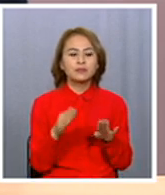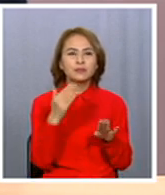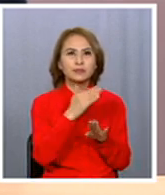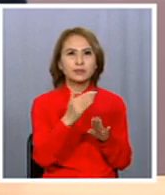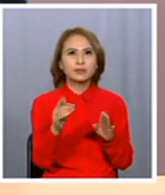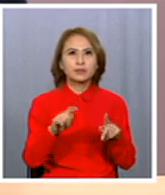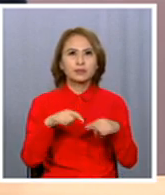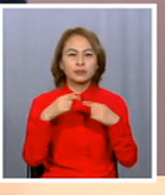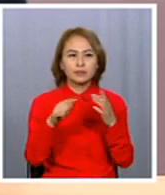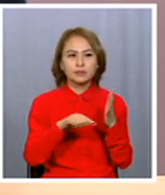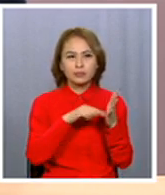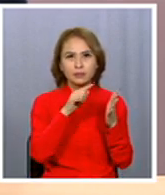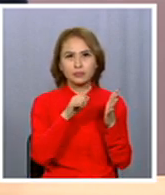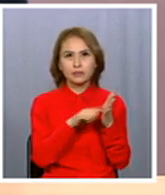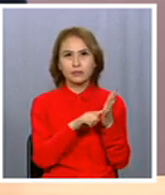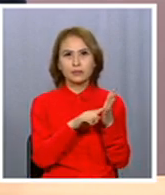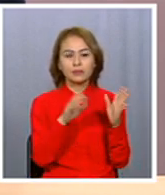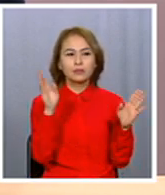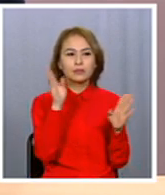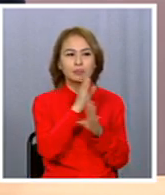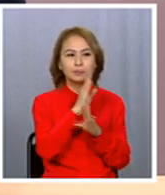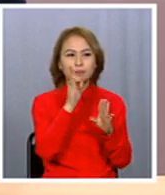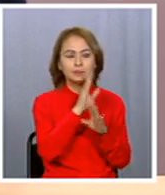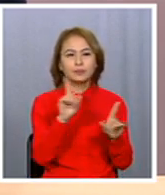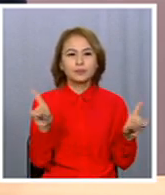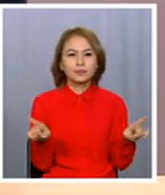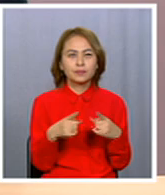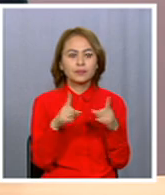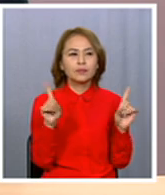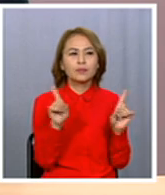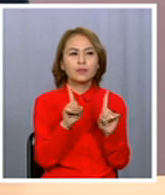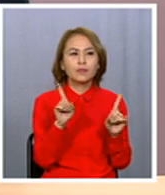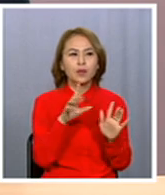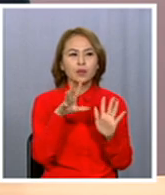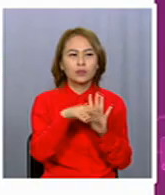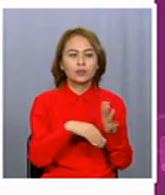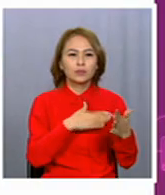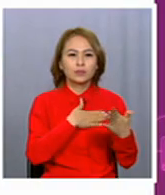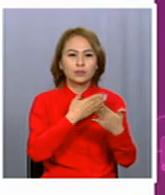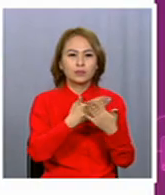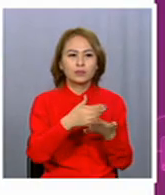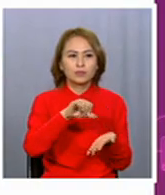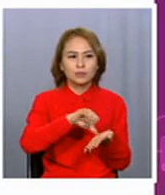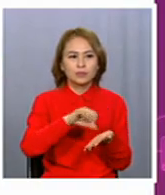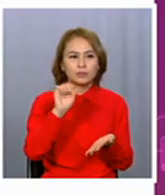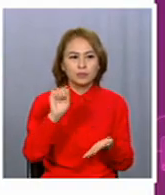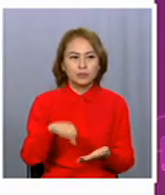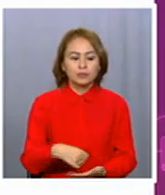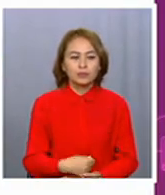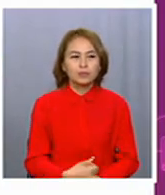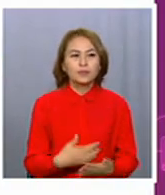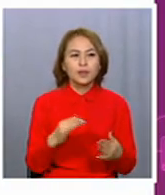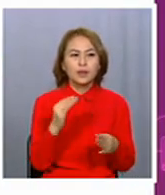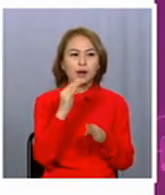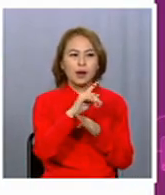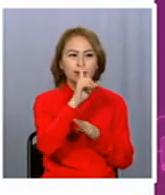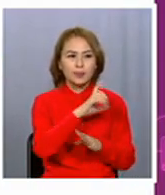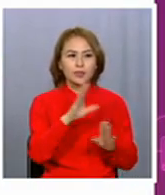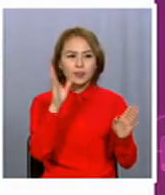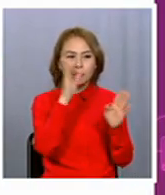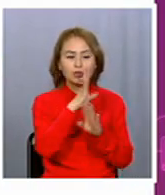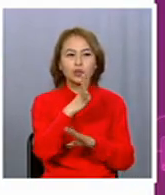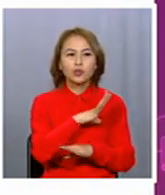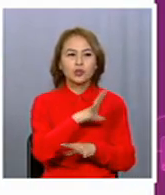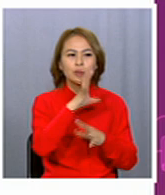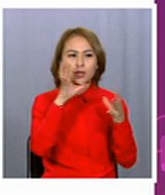берілетін сұрақ. Табиғаттың көркеюіне қандай үлес қосар едіңдер? Және адам табиғатты